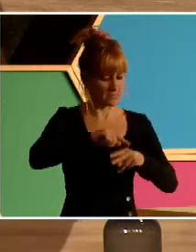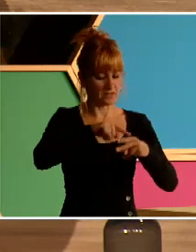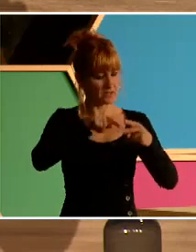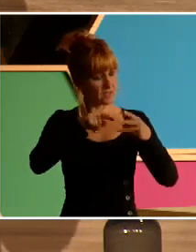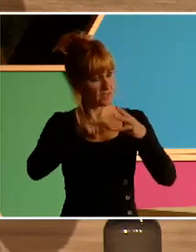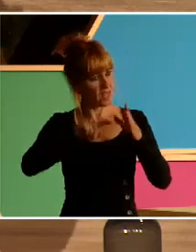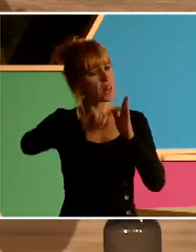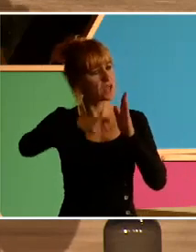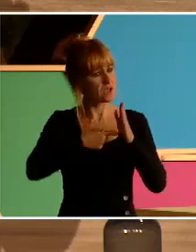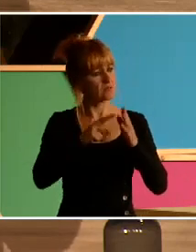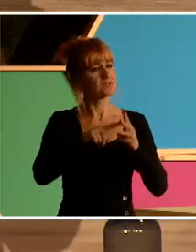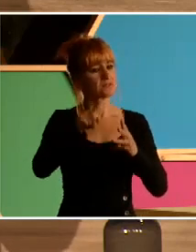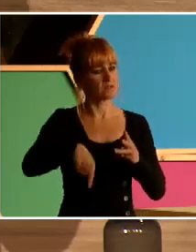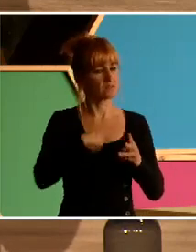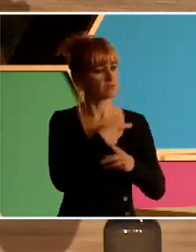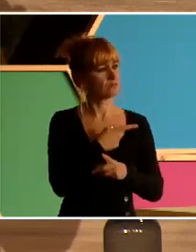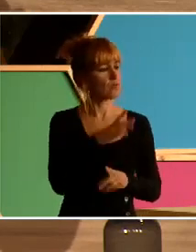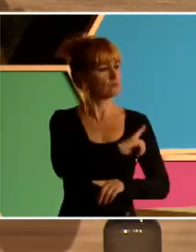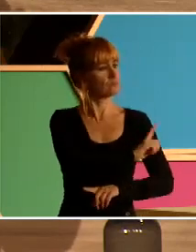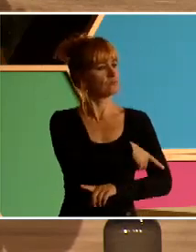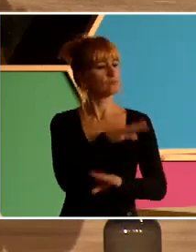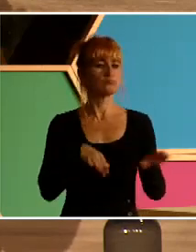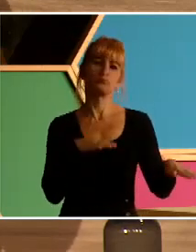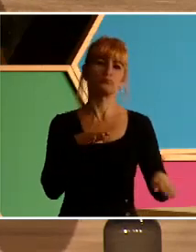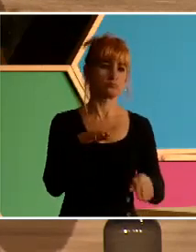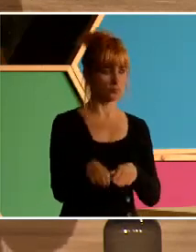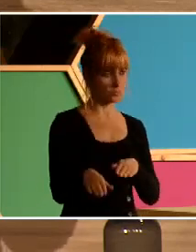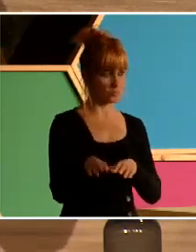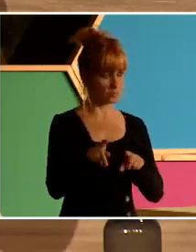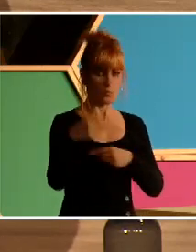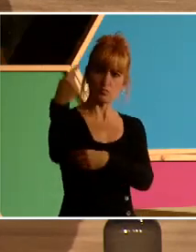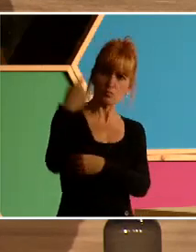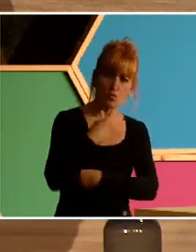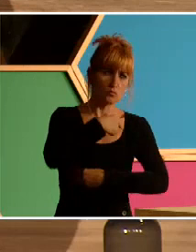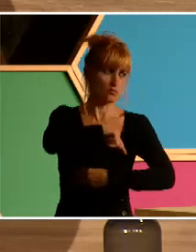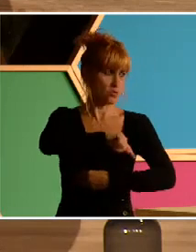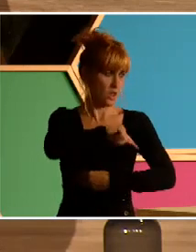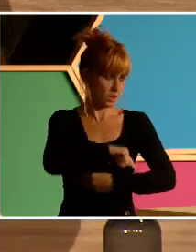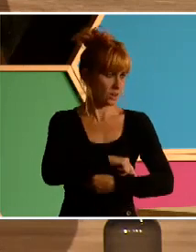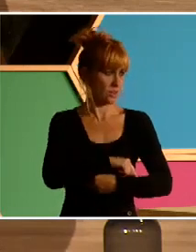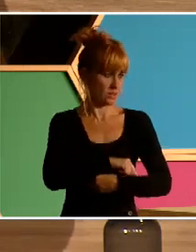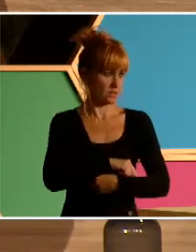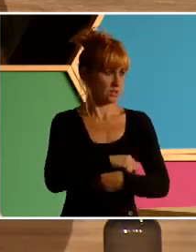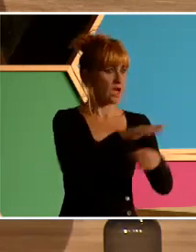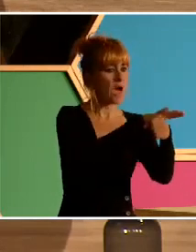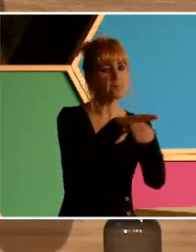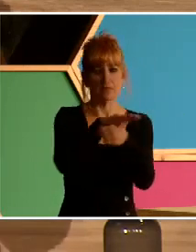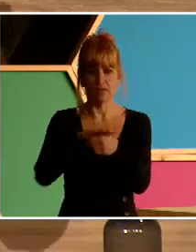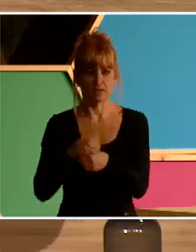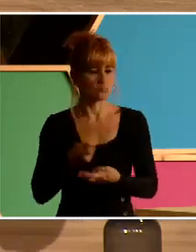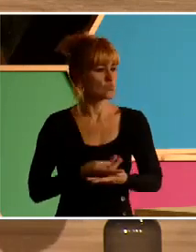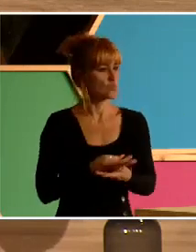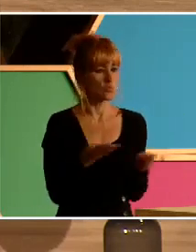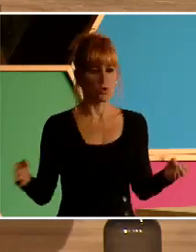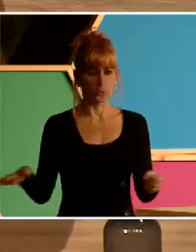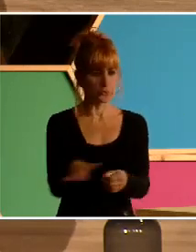un pas al front i prendre la iniciativa per una qüestió d'imperatiu moral, no? I això ho hem fet en molts àmbits, no? En molts àmbits que